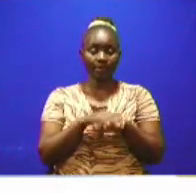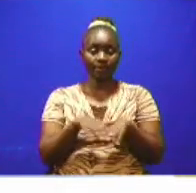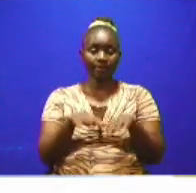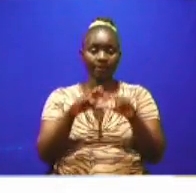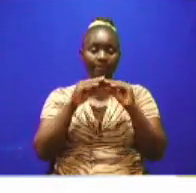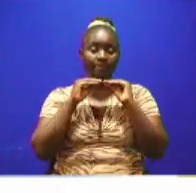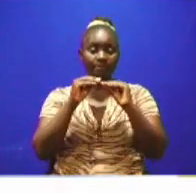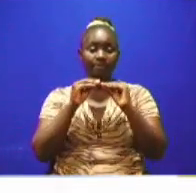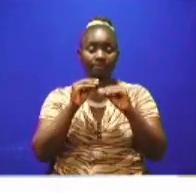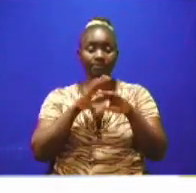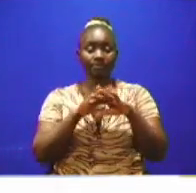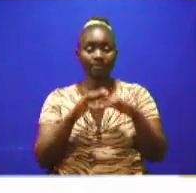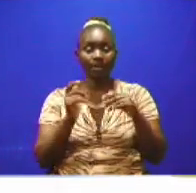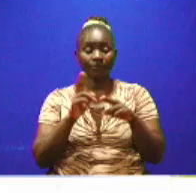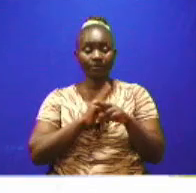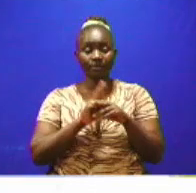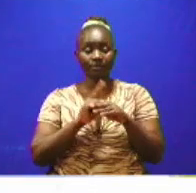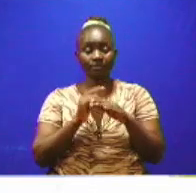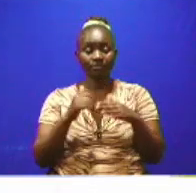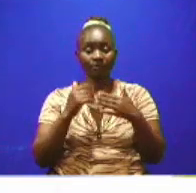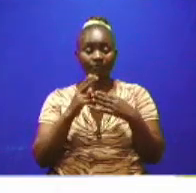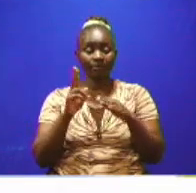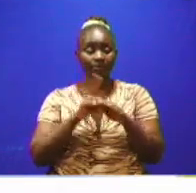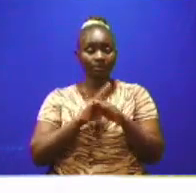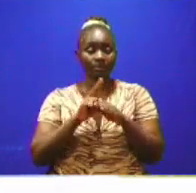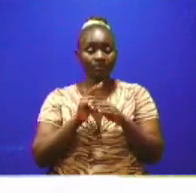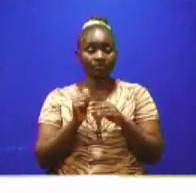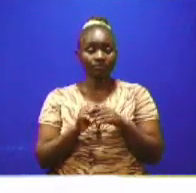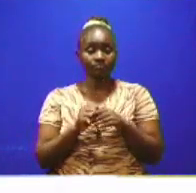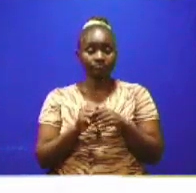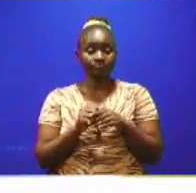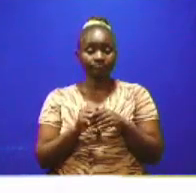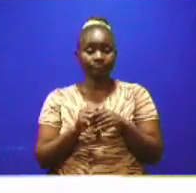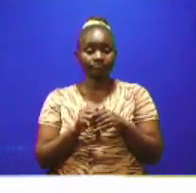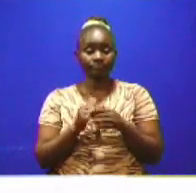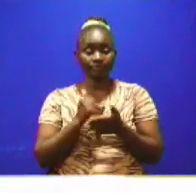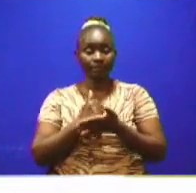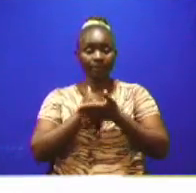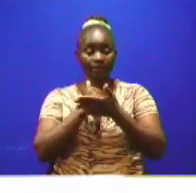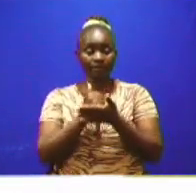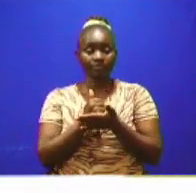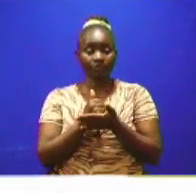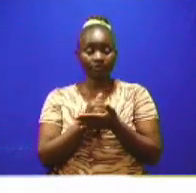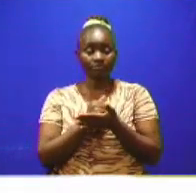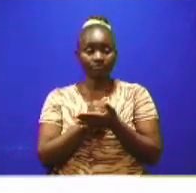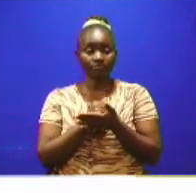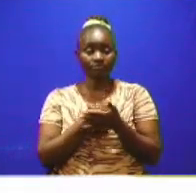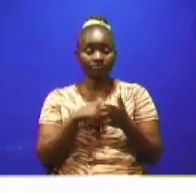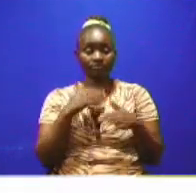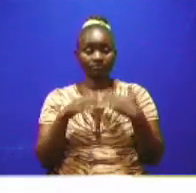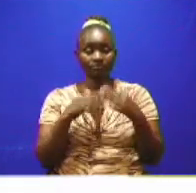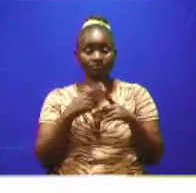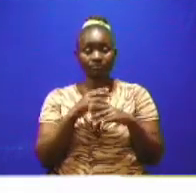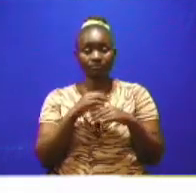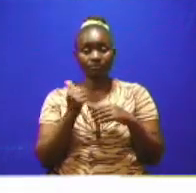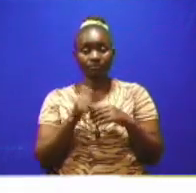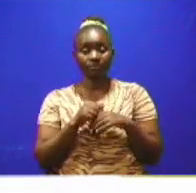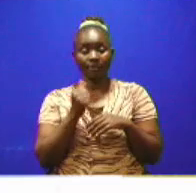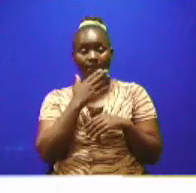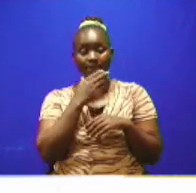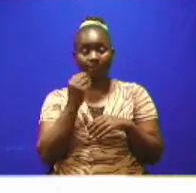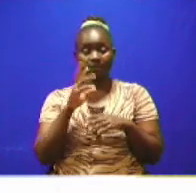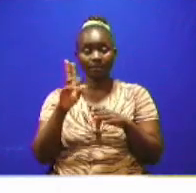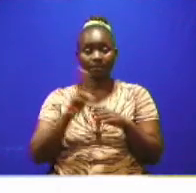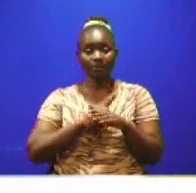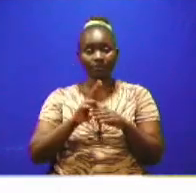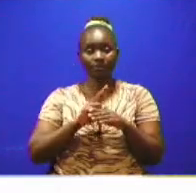chitumia baiseke. Tiri yoko nyarabagu tumia na ndeche vaenda basi vya. Na mchiko wakonya at least, na for nchire tingi ya, kutumeka